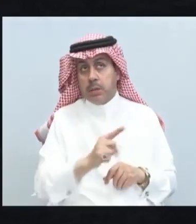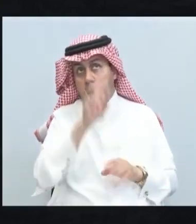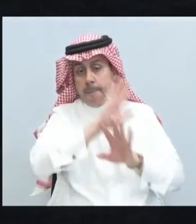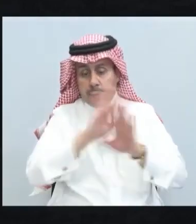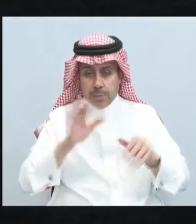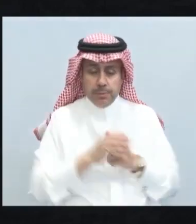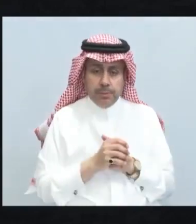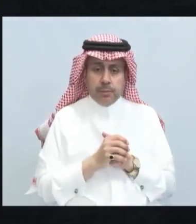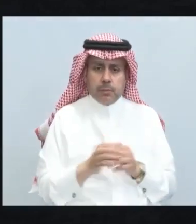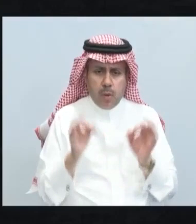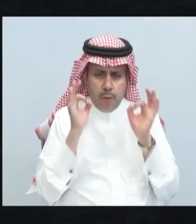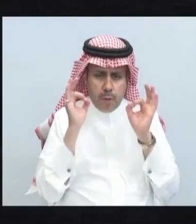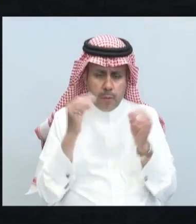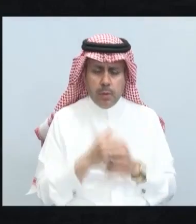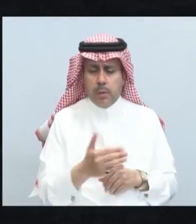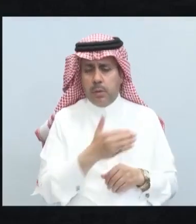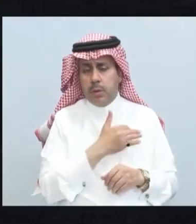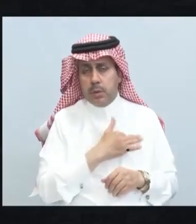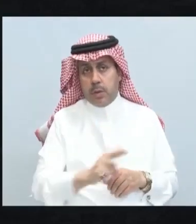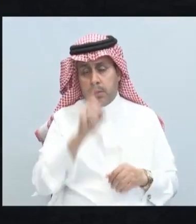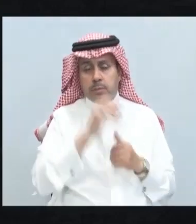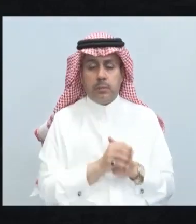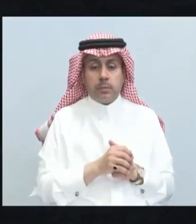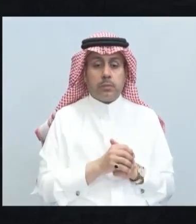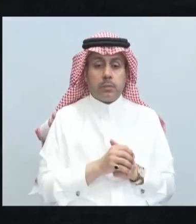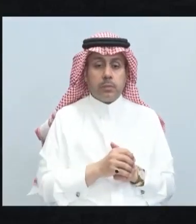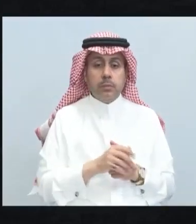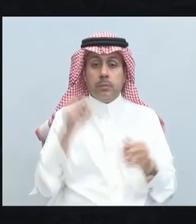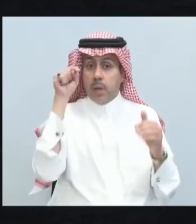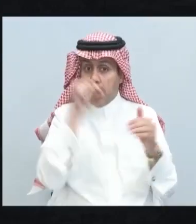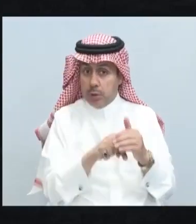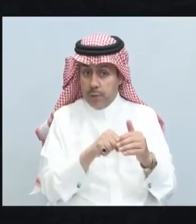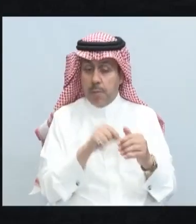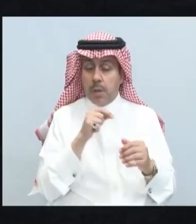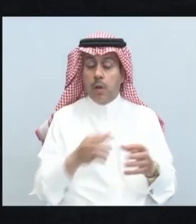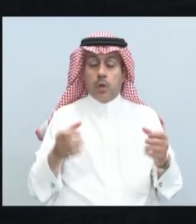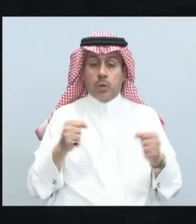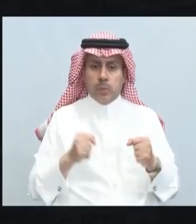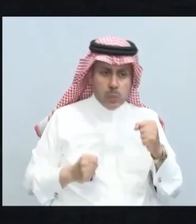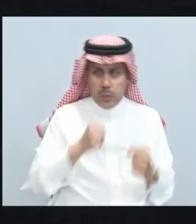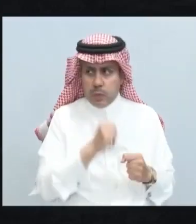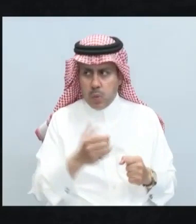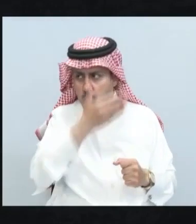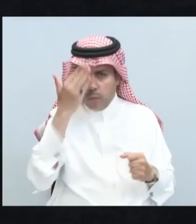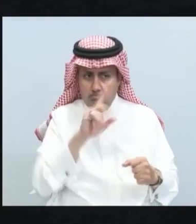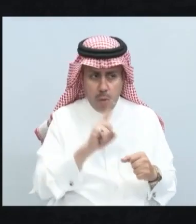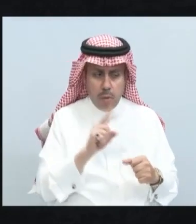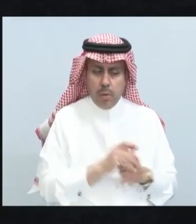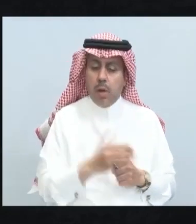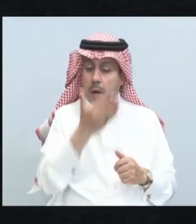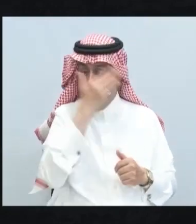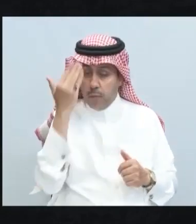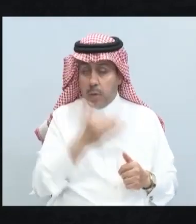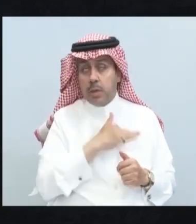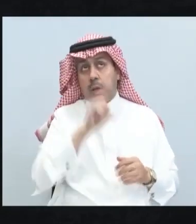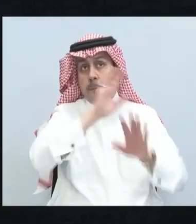العمل لله جل وعلا وانا يكون مقصدنا من ذلك الت نافس او الترائي او ان يقال متقن او